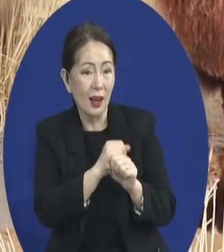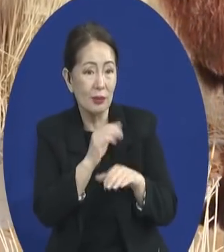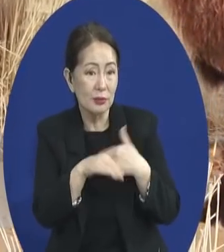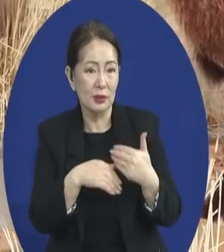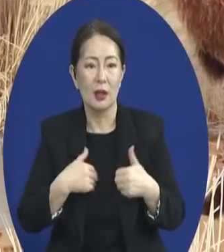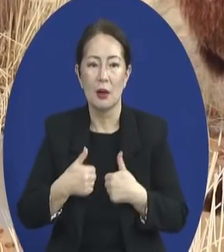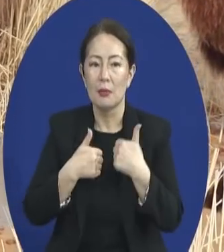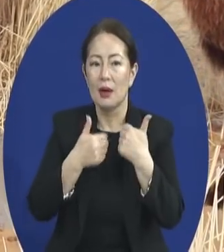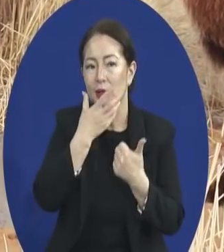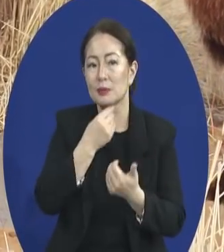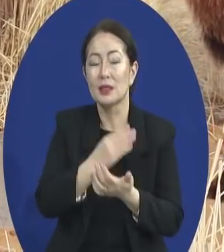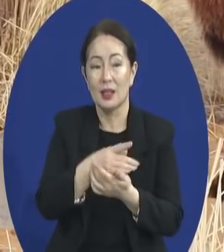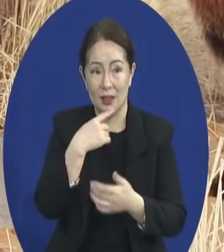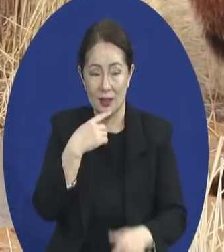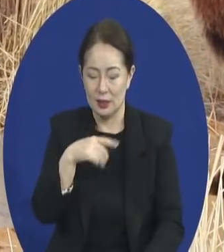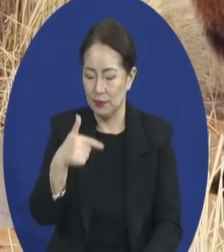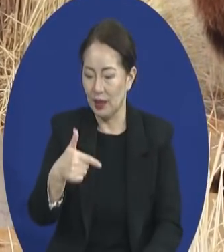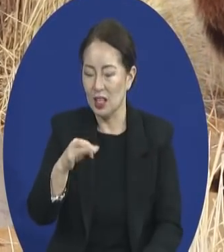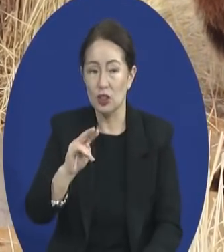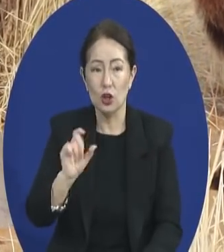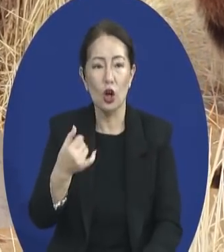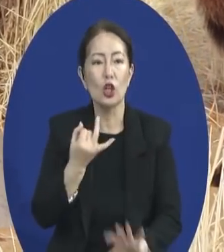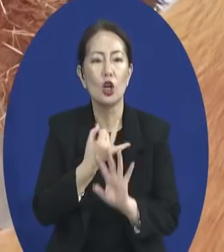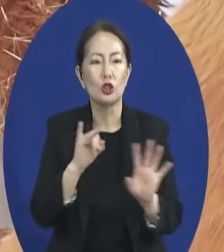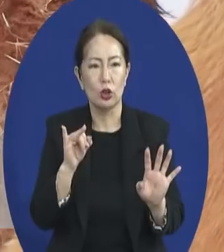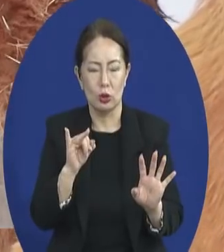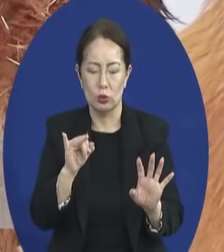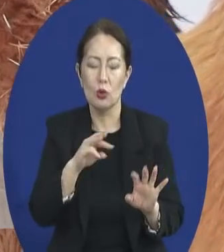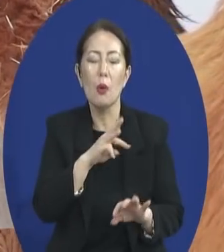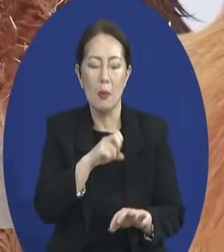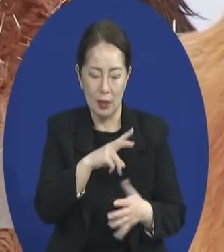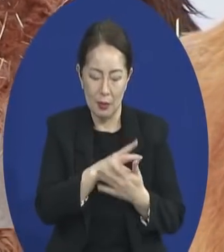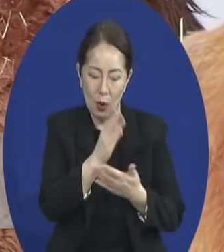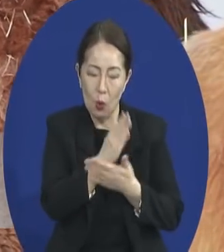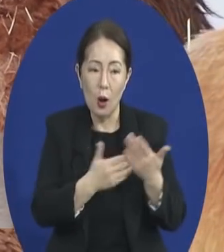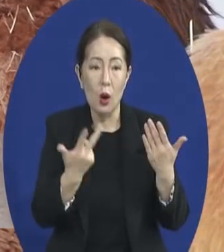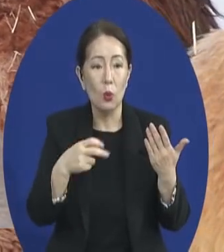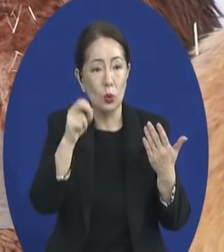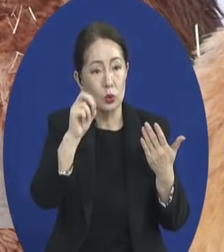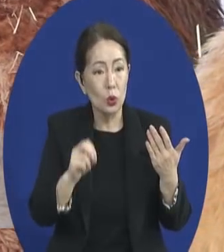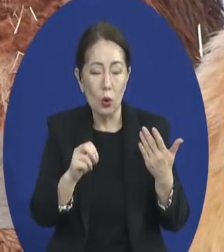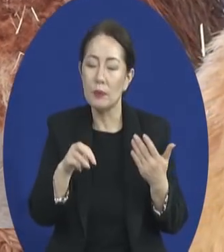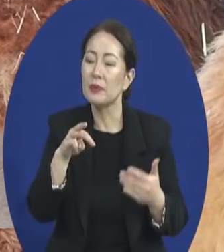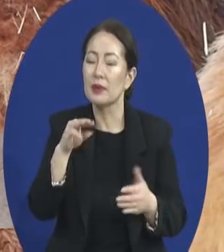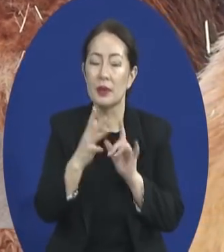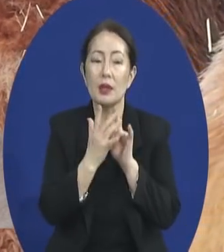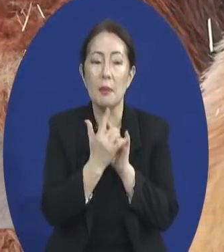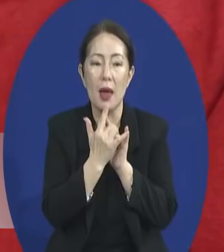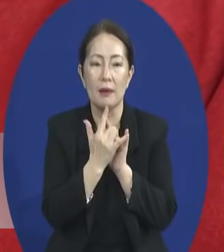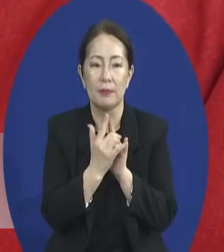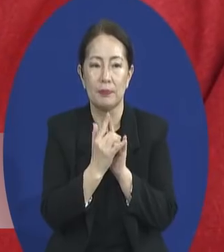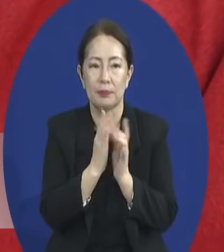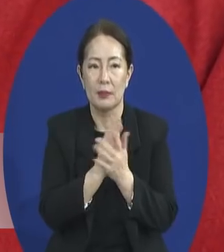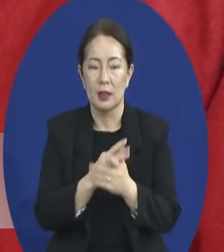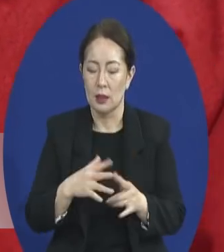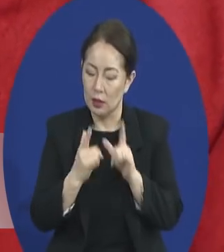сайхан гэж тэрээр хэлж байлаа. Ган Зоригийнхээ 700 гарын толгой малтай үүний 30 гаруй хувийг тэмээ эзэлдэг байна.